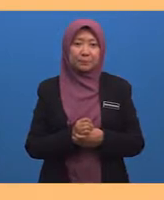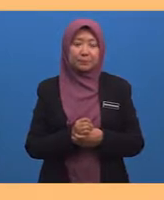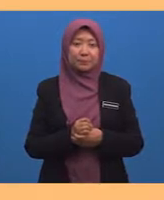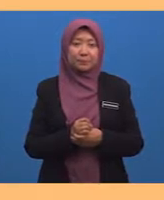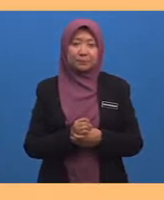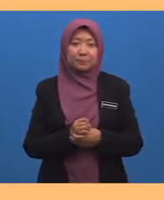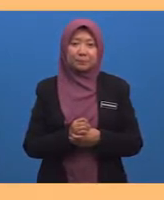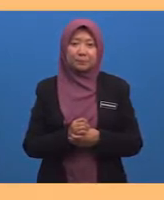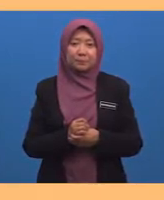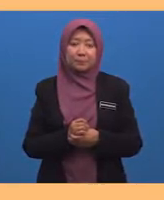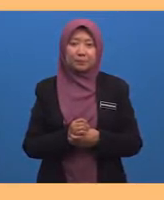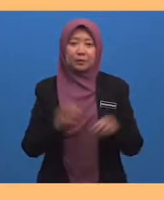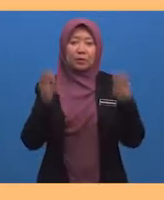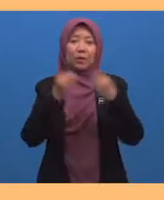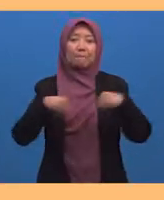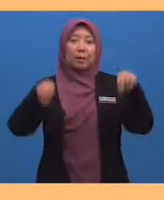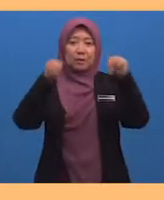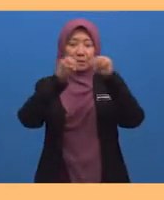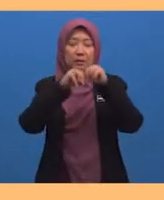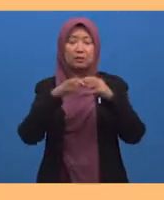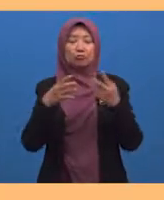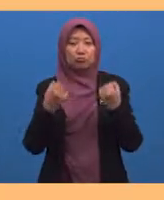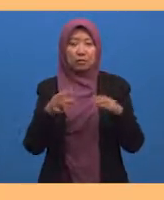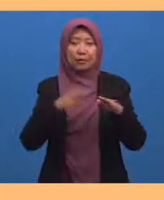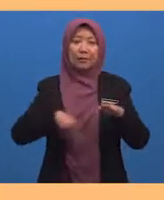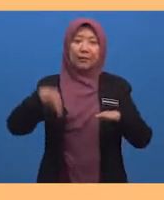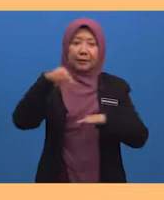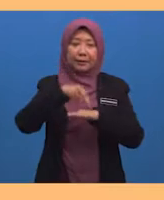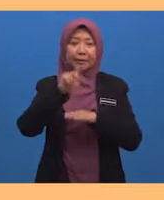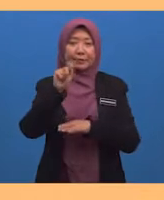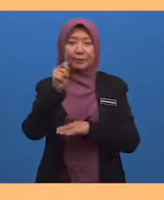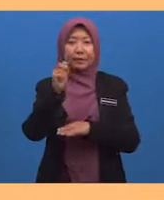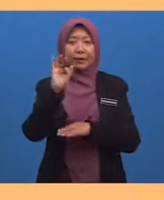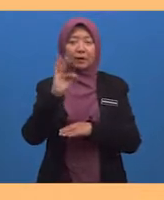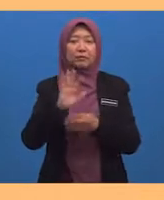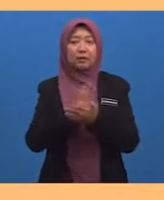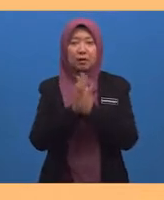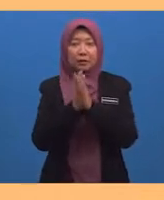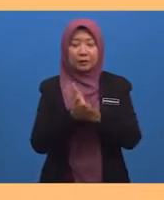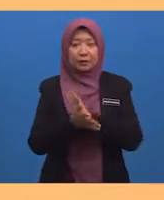Ia merupakan masjid yang telah dinaik taraf menjadi pusat pengajian tinggi.